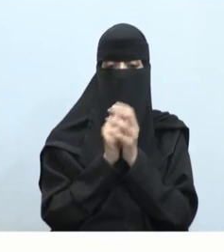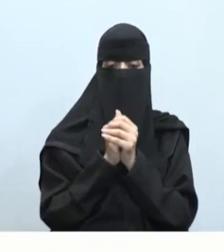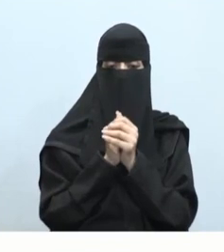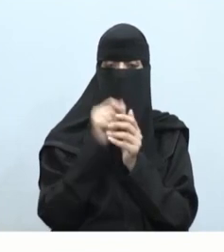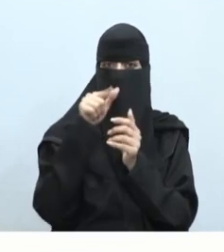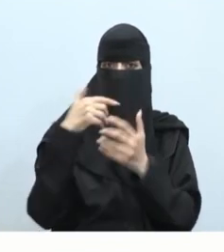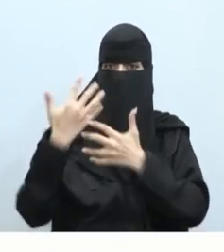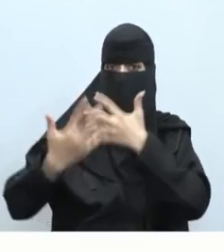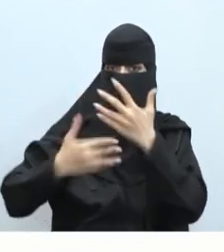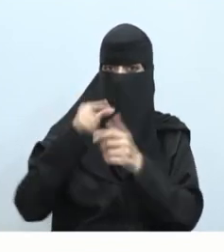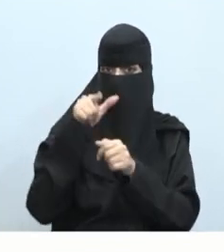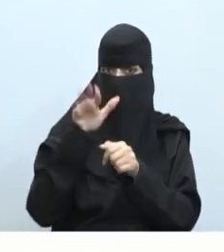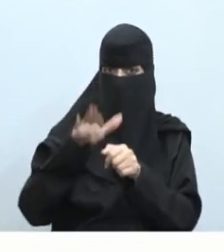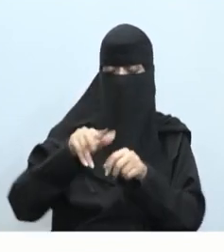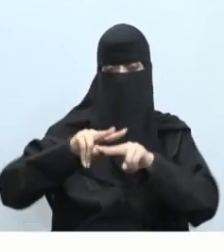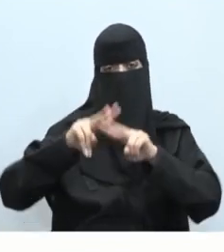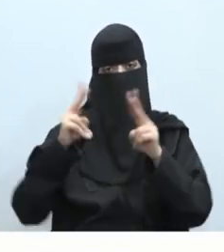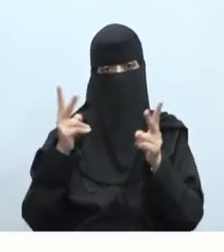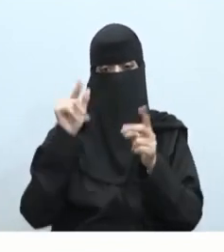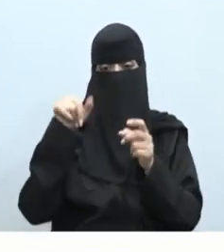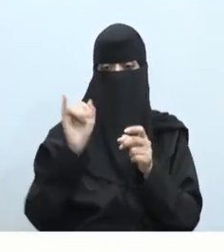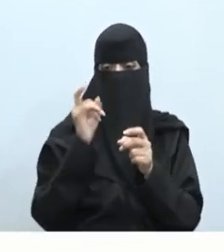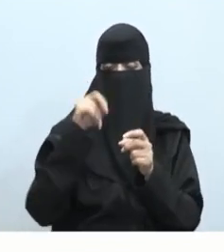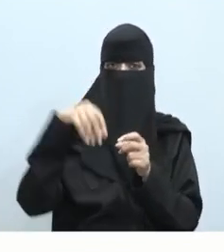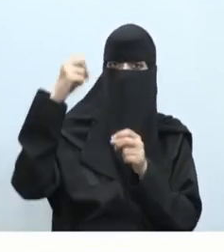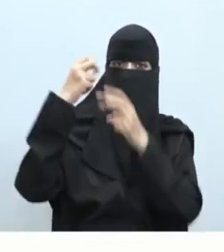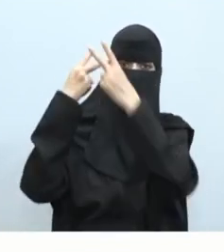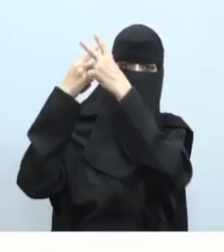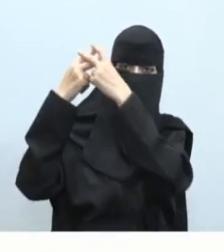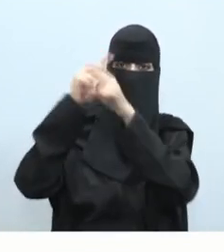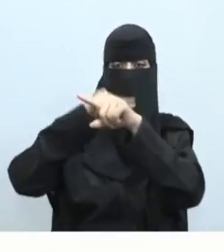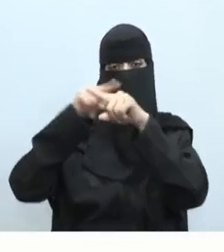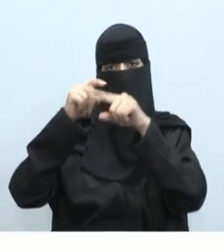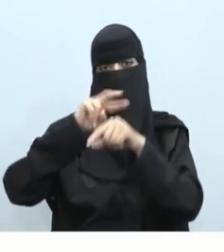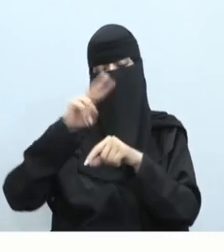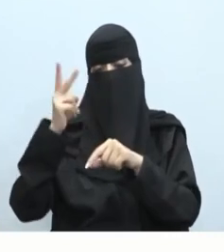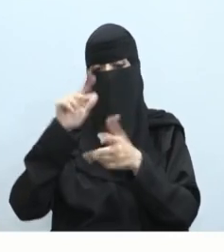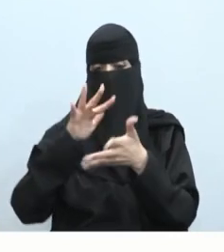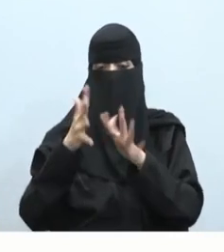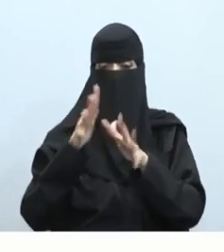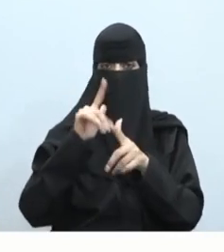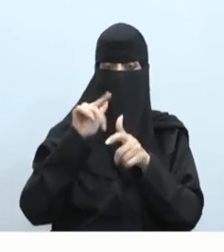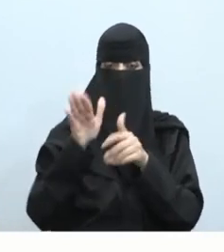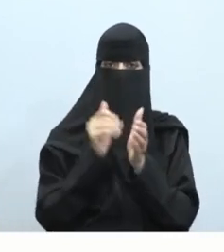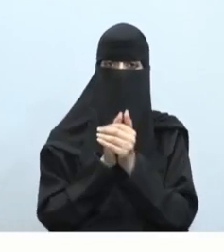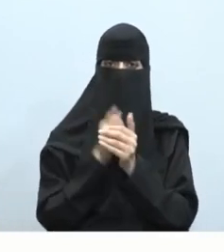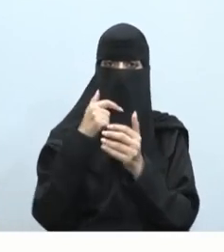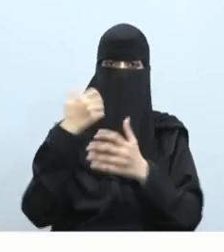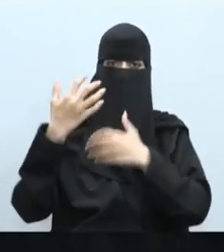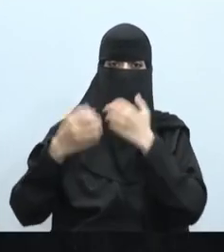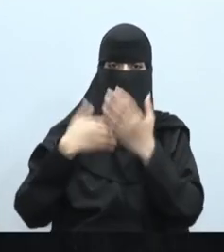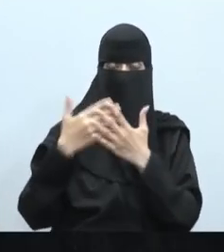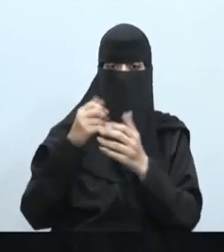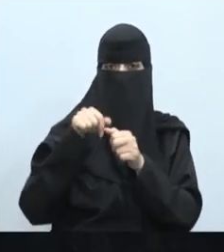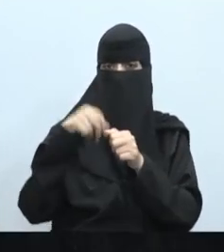فالطاقه هذه تختلف من نجم الى اخر قد تكون ابناء وبنات الطلاب طاقه